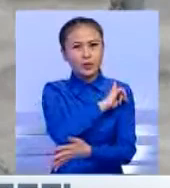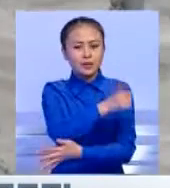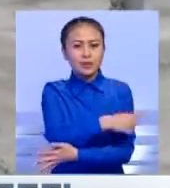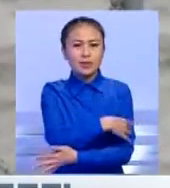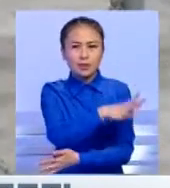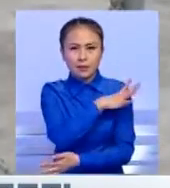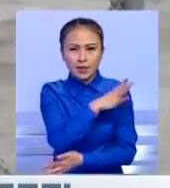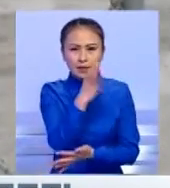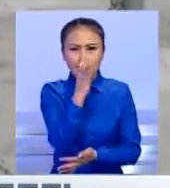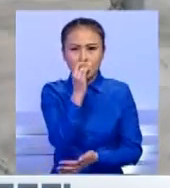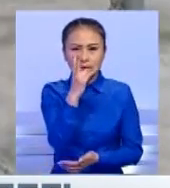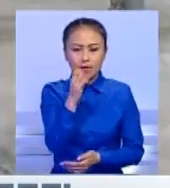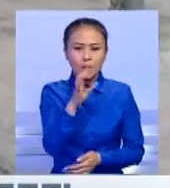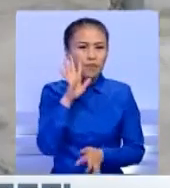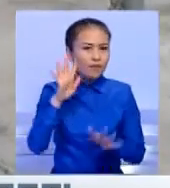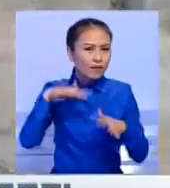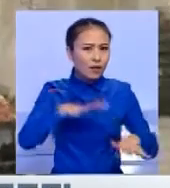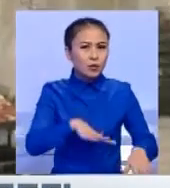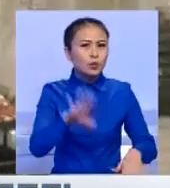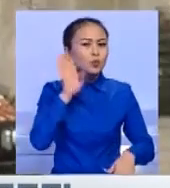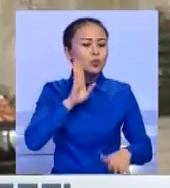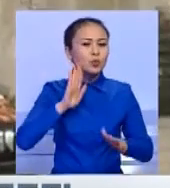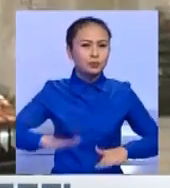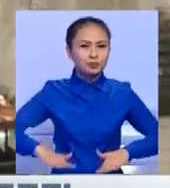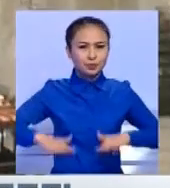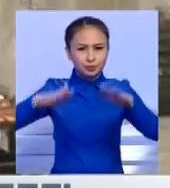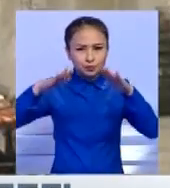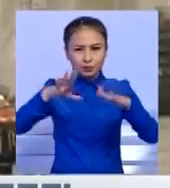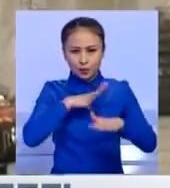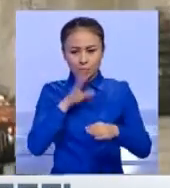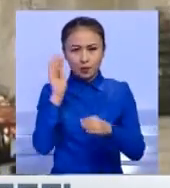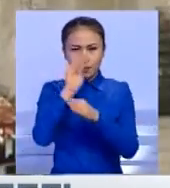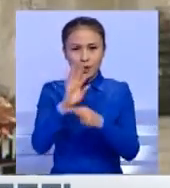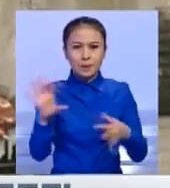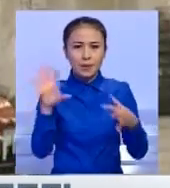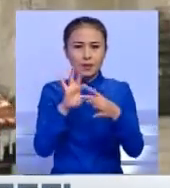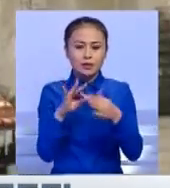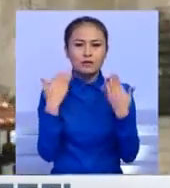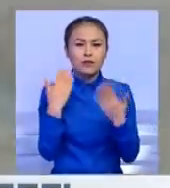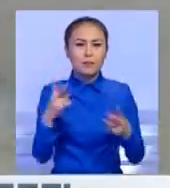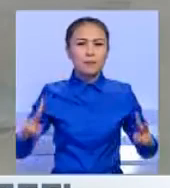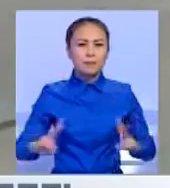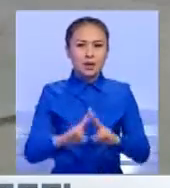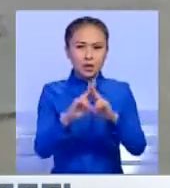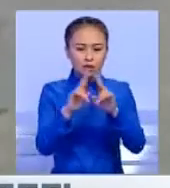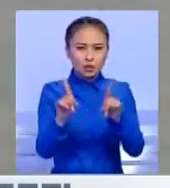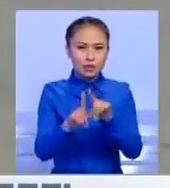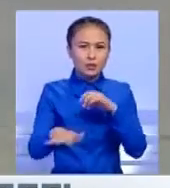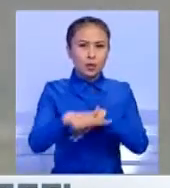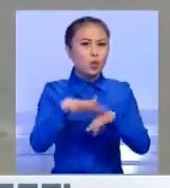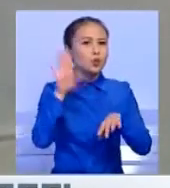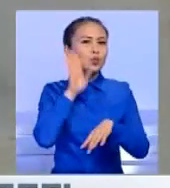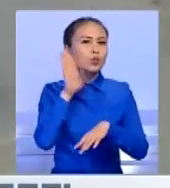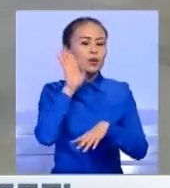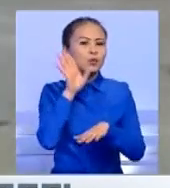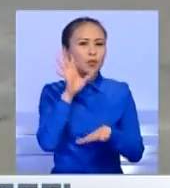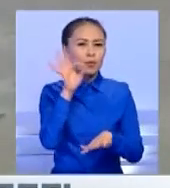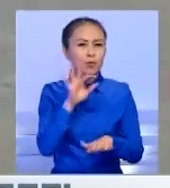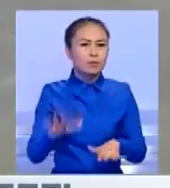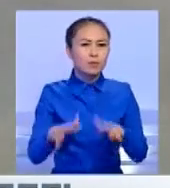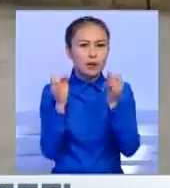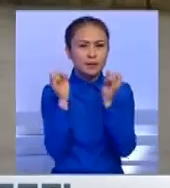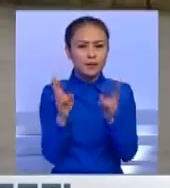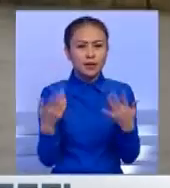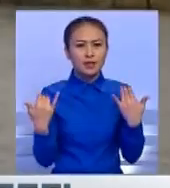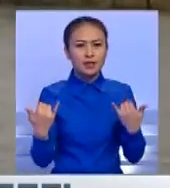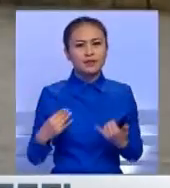келген. Салдарынан Сена өзеніндегі су деңгейі күрт көтеріліп кеткен. Осыған байланысты жергілікті билік Париж халқын су басу қаупі